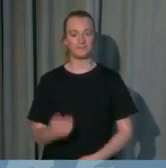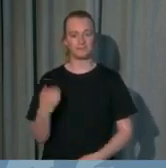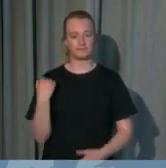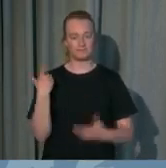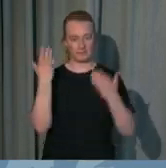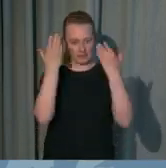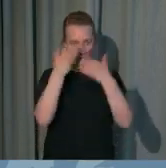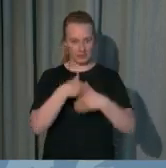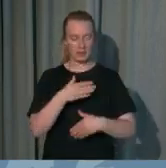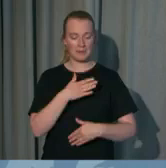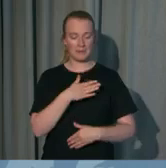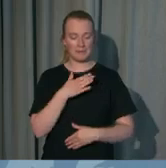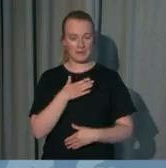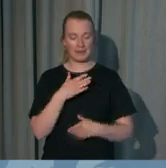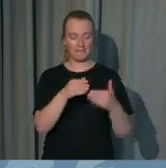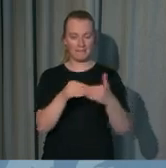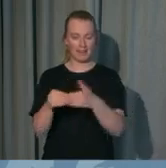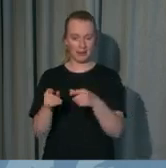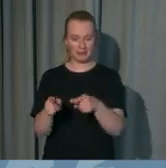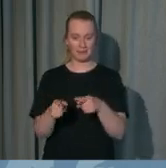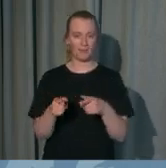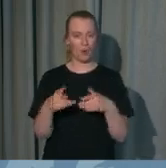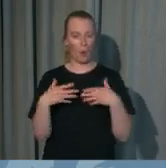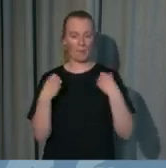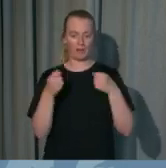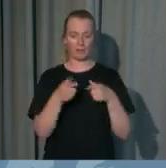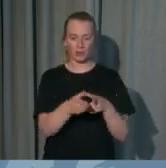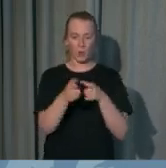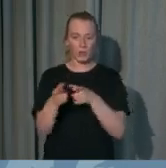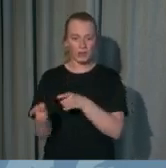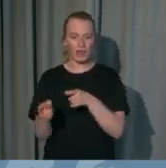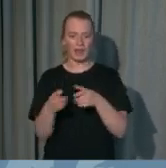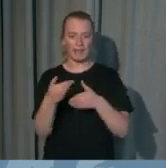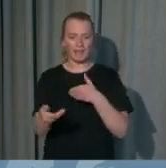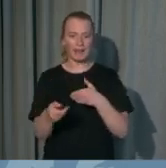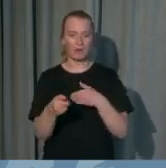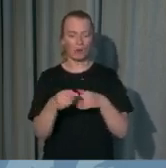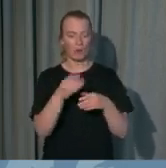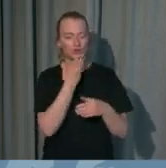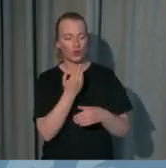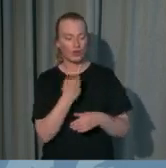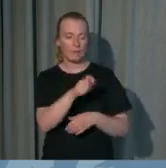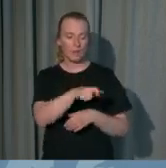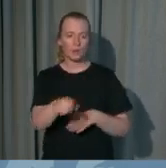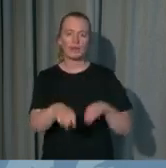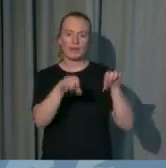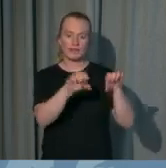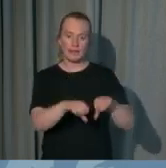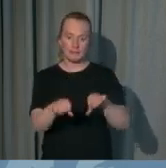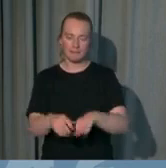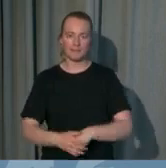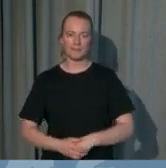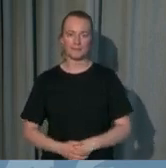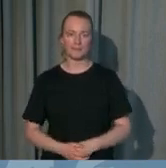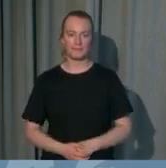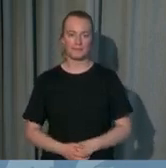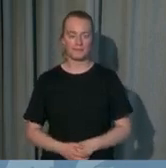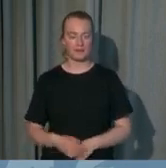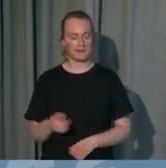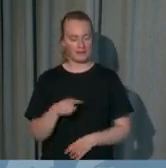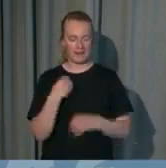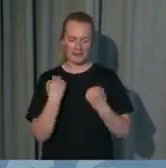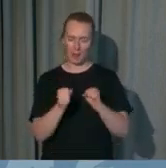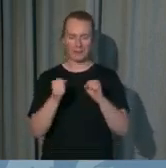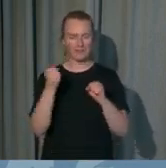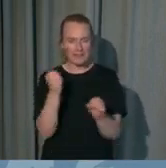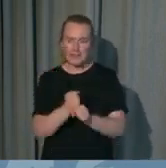blitt skutt etter, og uskyldige mennesker blitt drept. Vi var i gang med tidenes fest.